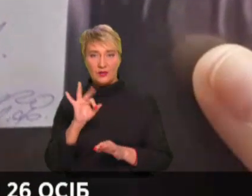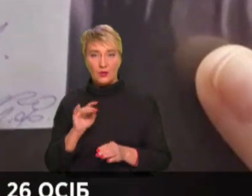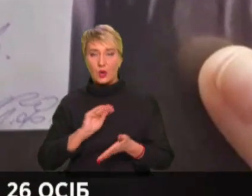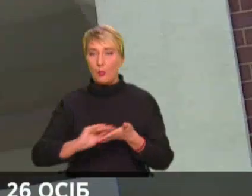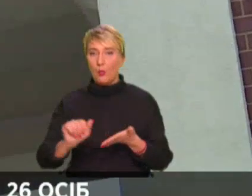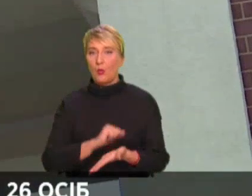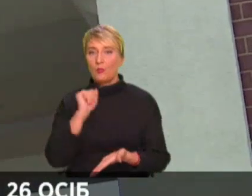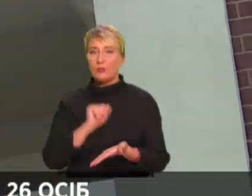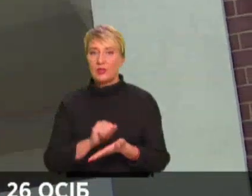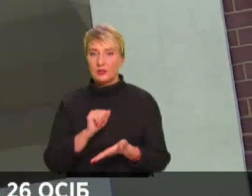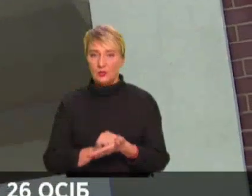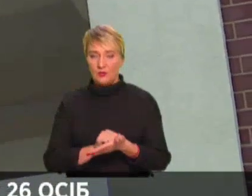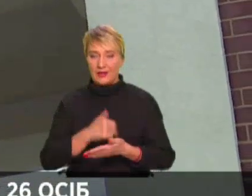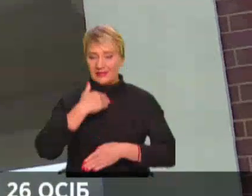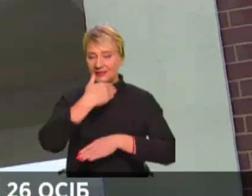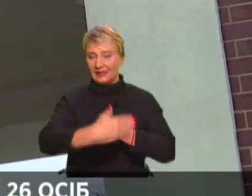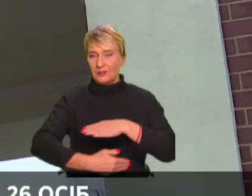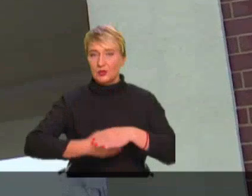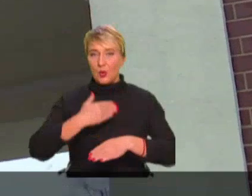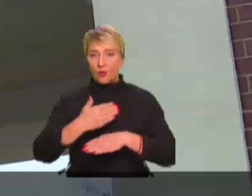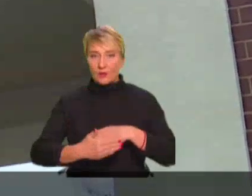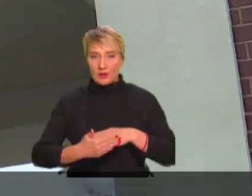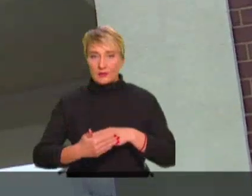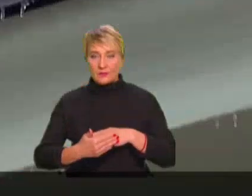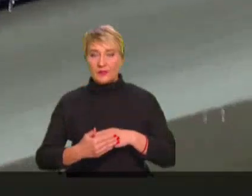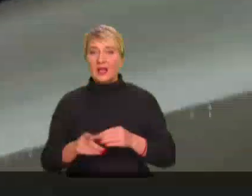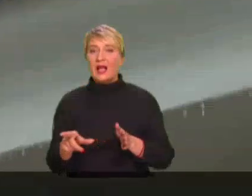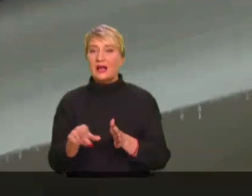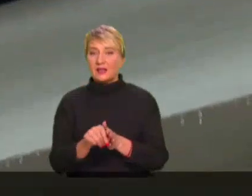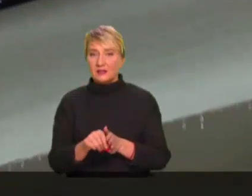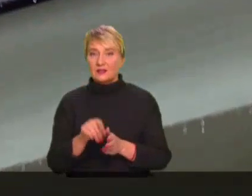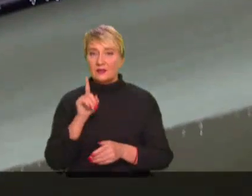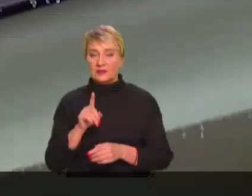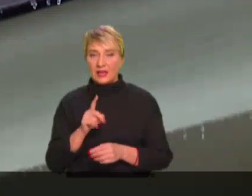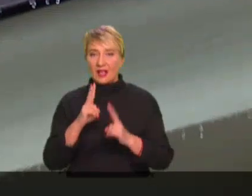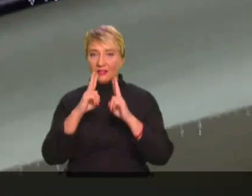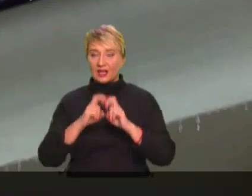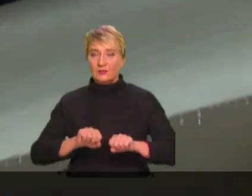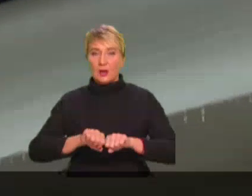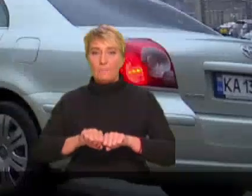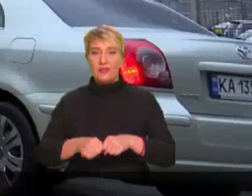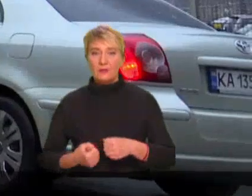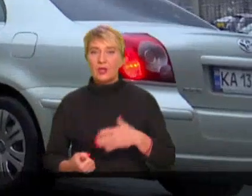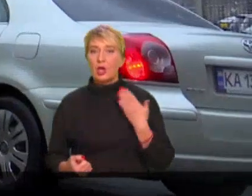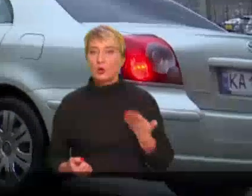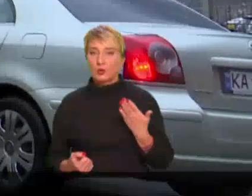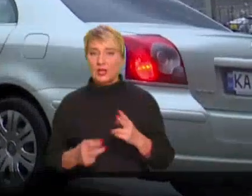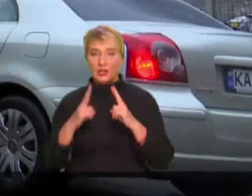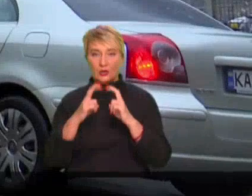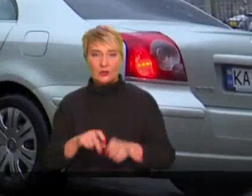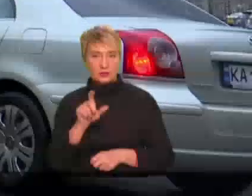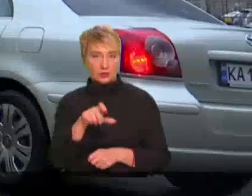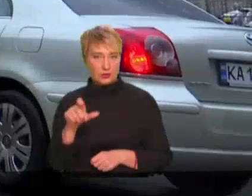опублікував знімок загіпсованої кінцівки. А разом із ним діагноз перелом руки. Діагностували його чоловіку у тій